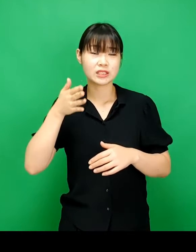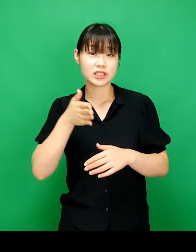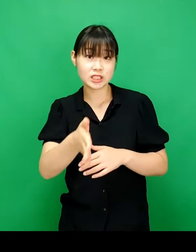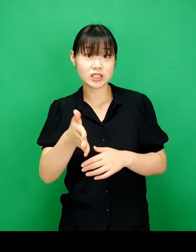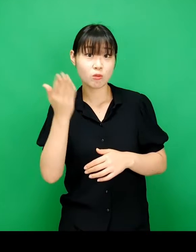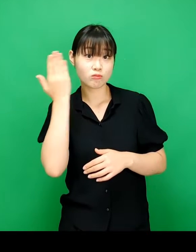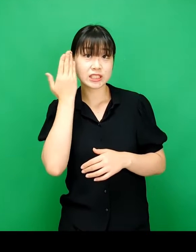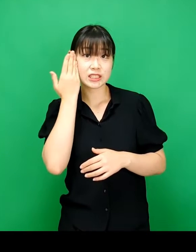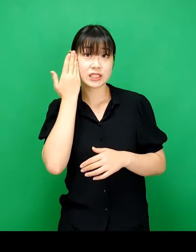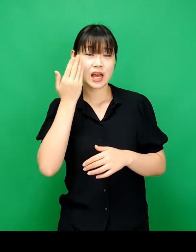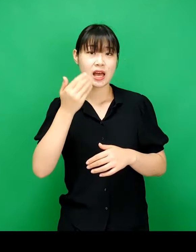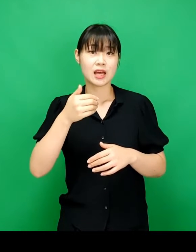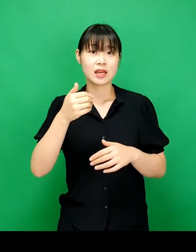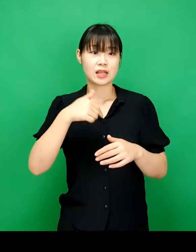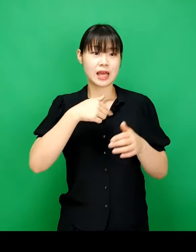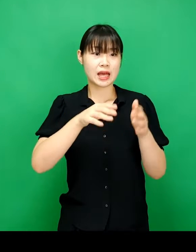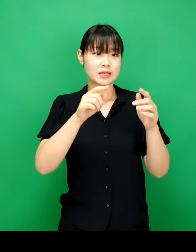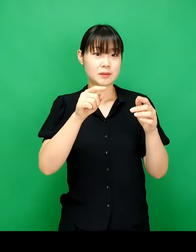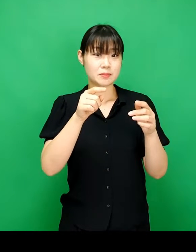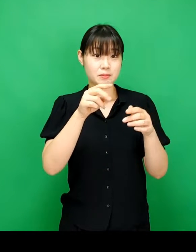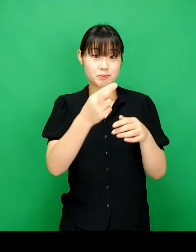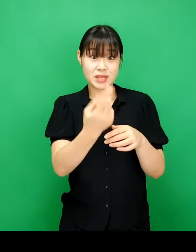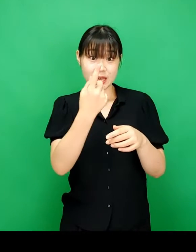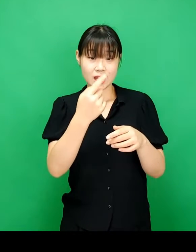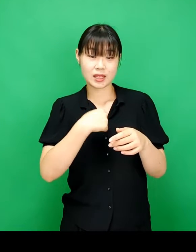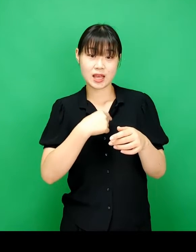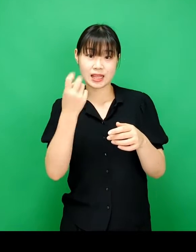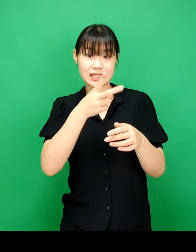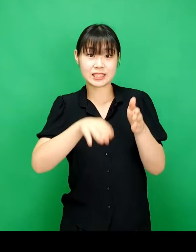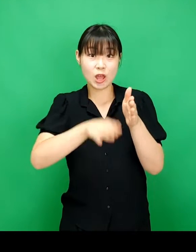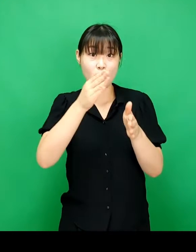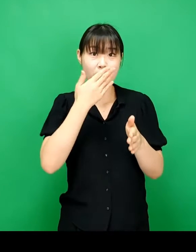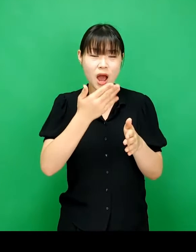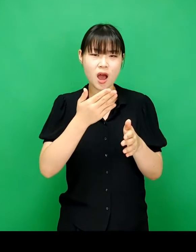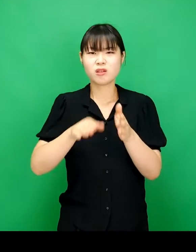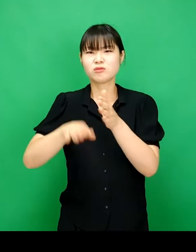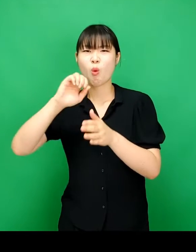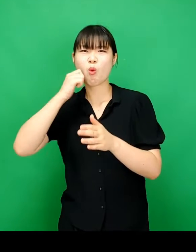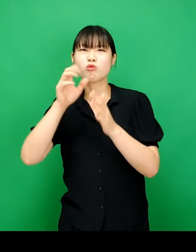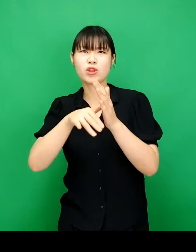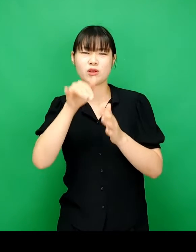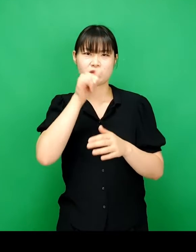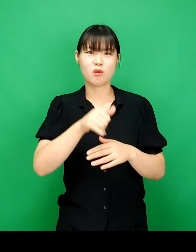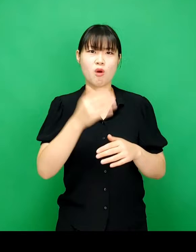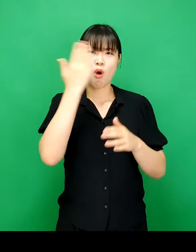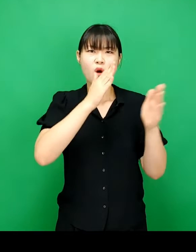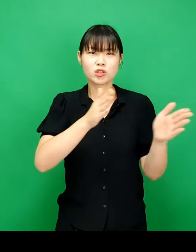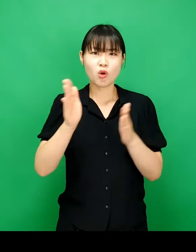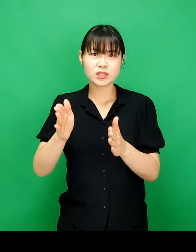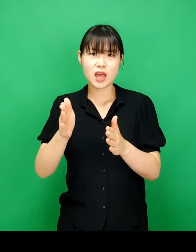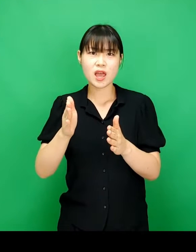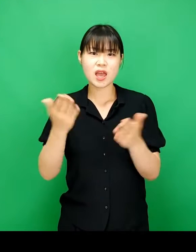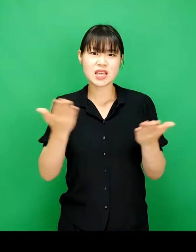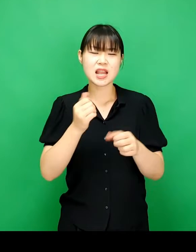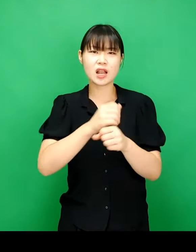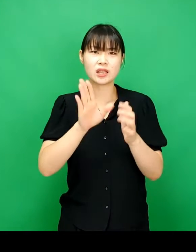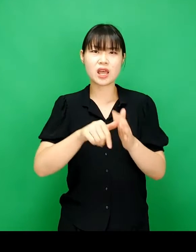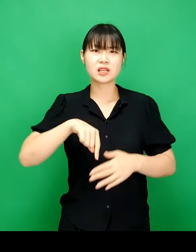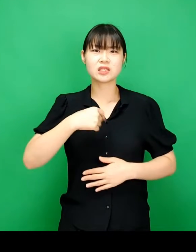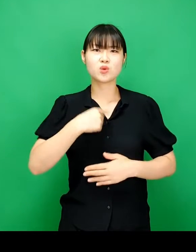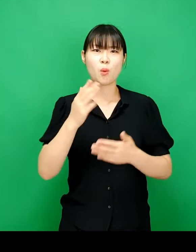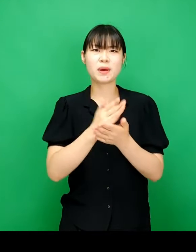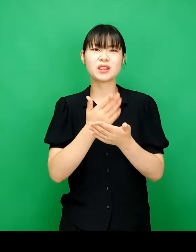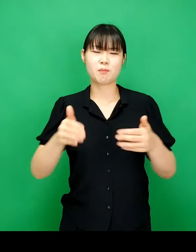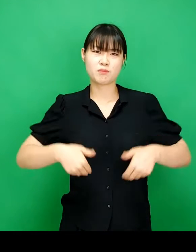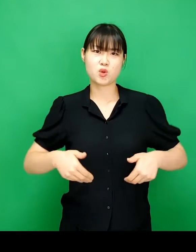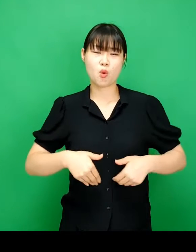전문 지식과 상식에 비추어 채울 수 있는 경우도 있고 채우기 어려운 경우도 있습니다. 정제 작업을